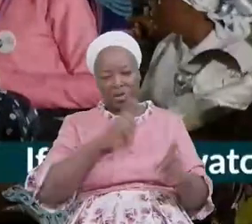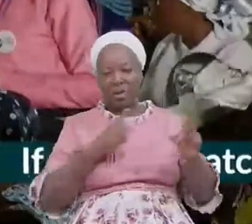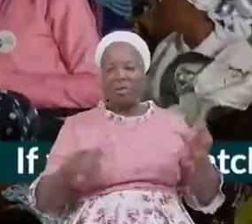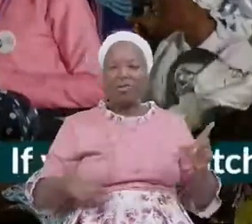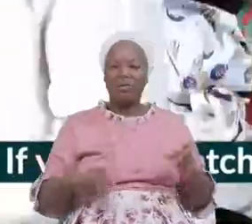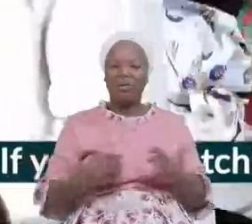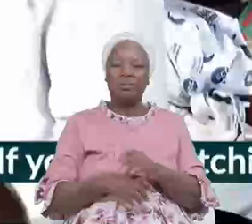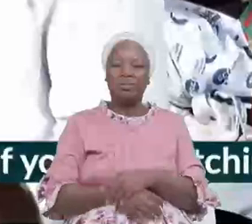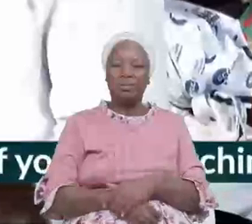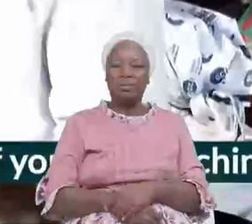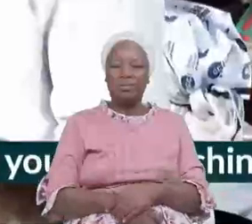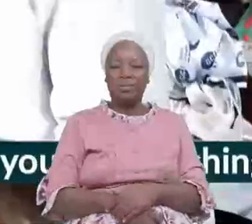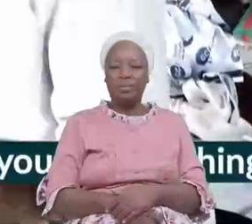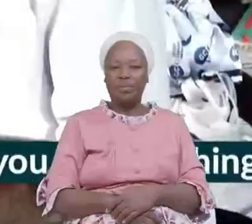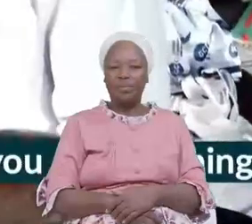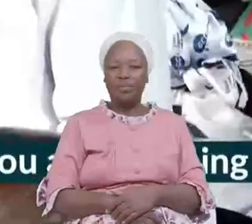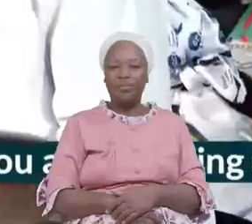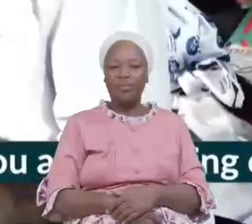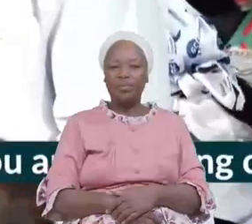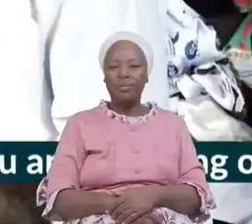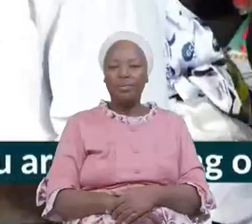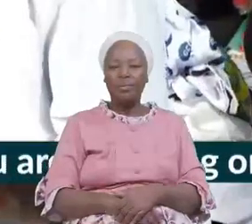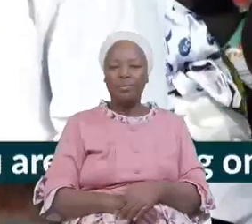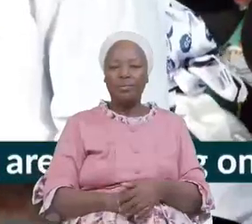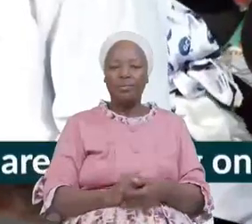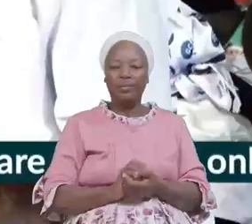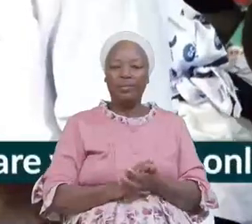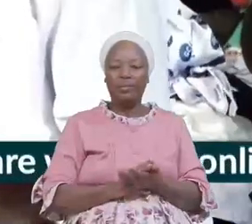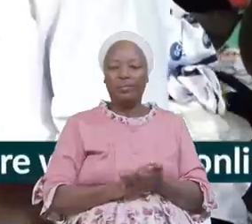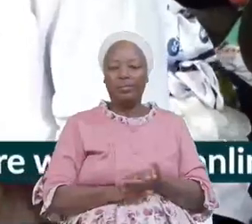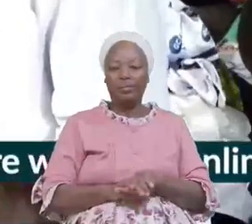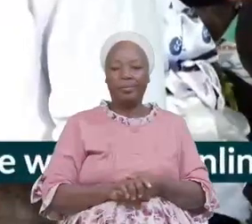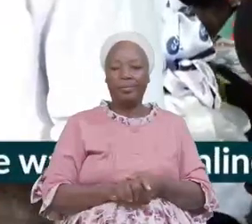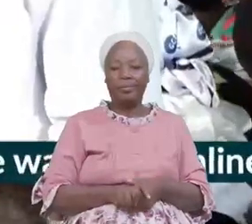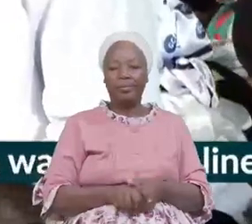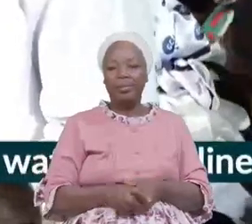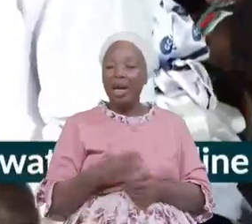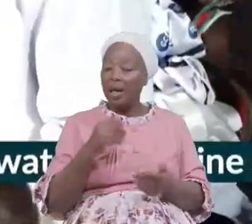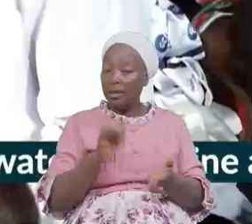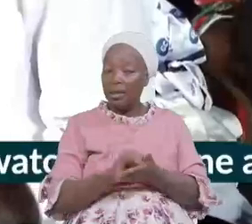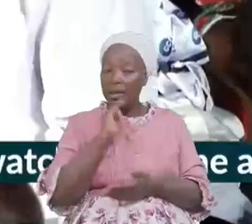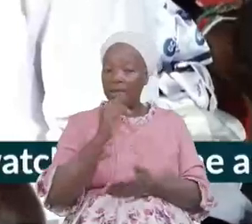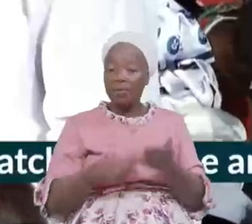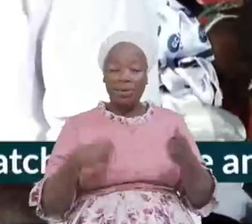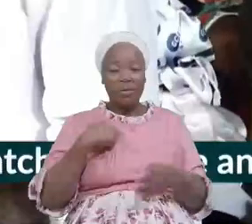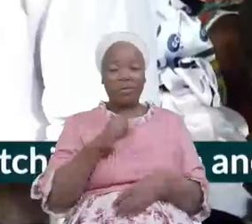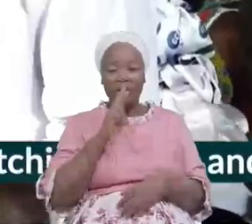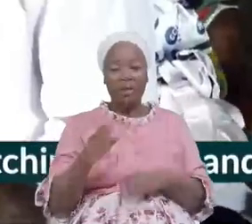qui sont demeurés dans le Seigneur, dans ce salut-là, qui t'aident. Et tu pourras aller loin. Et c'est ce que nous faisons